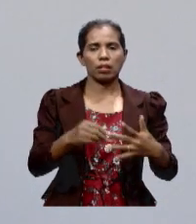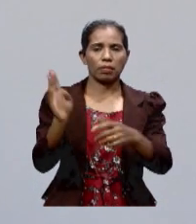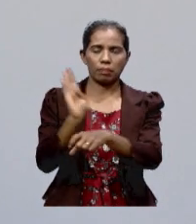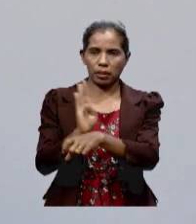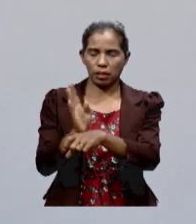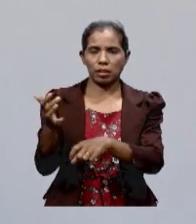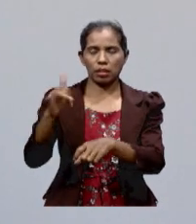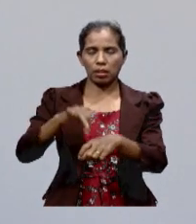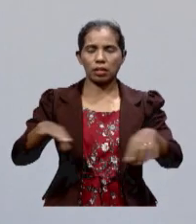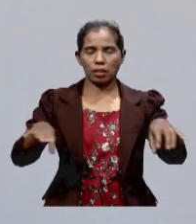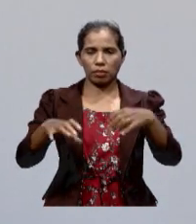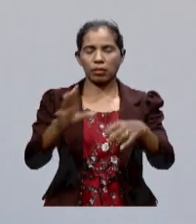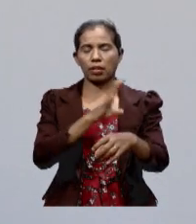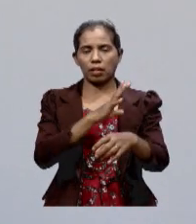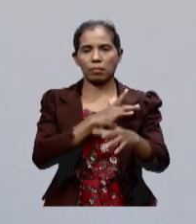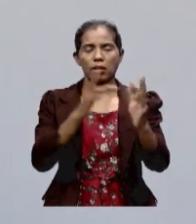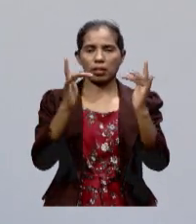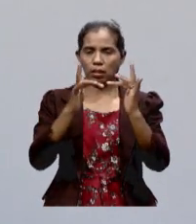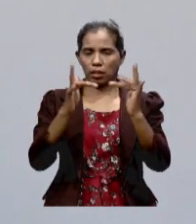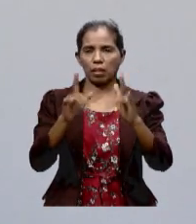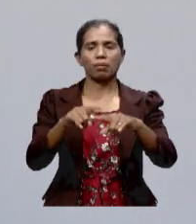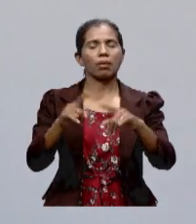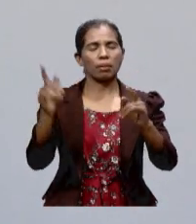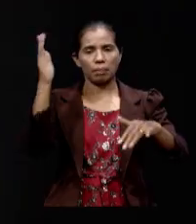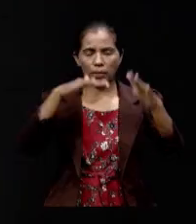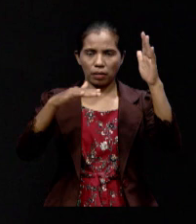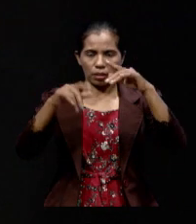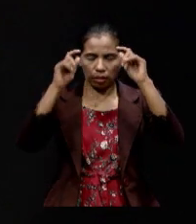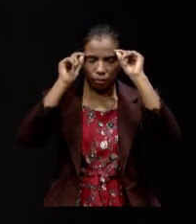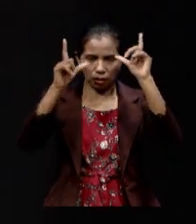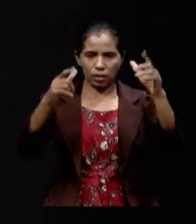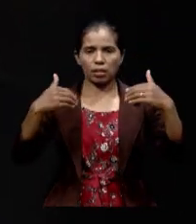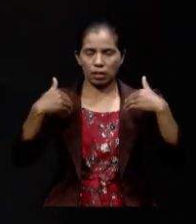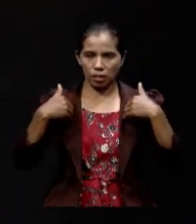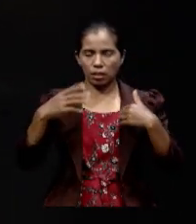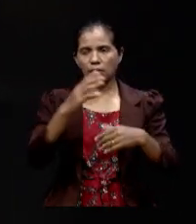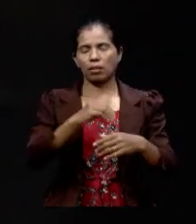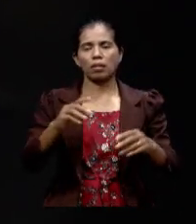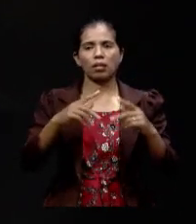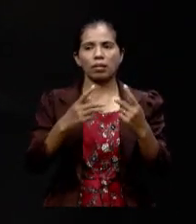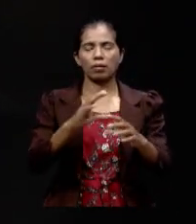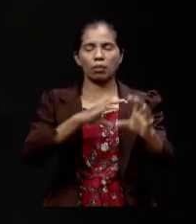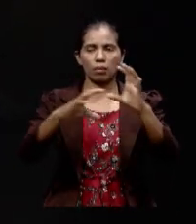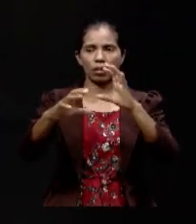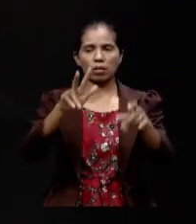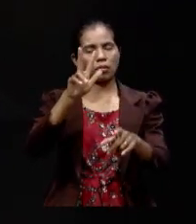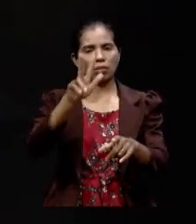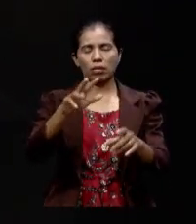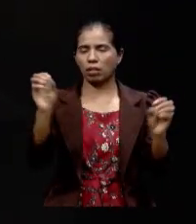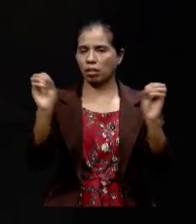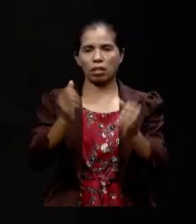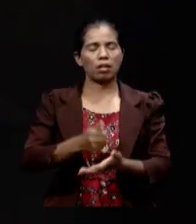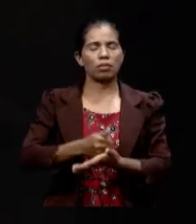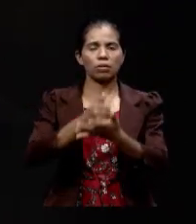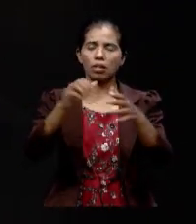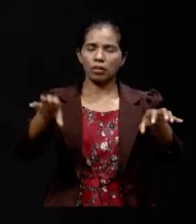nebe serviço depende ba internet, mas be problema nebe Timor-Leste e hamak, operador telecomunicação tolo, né? La facilita